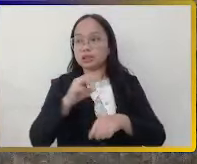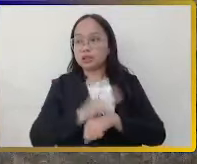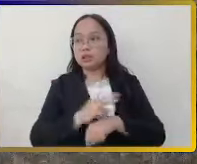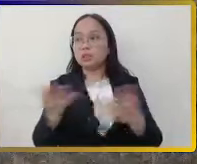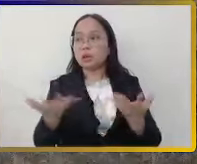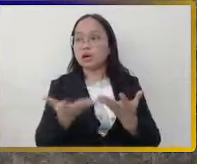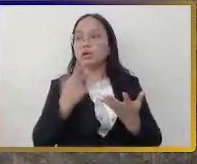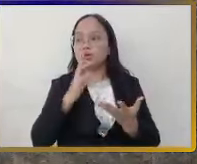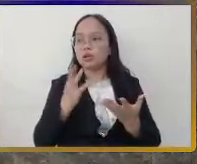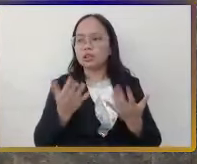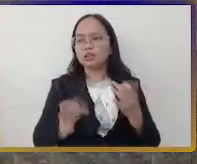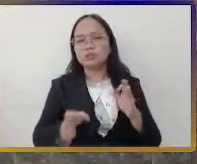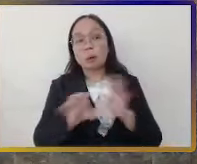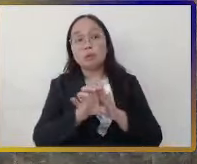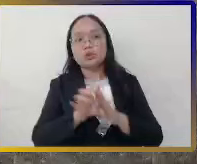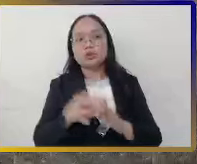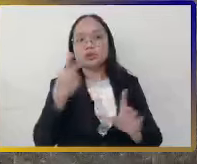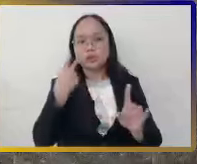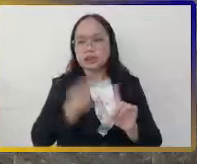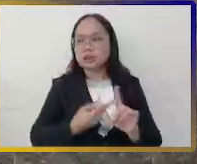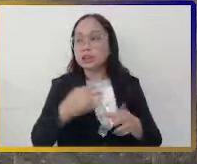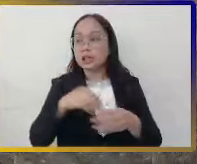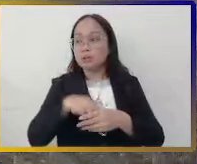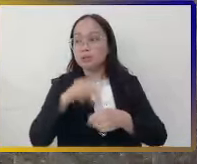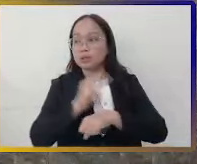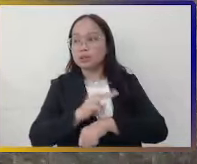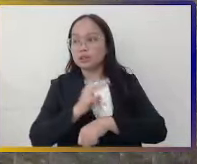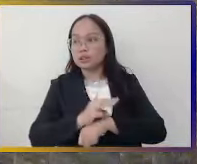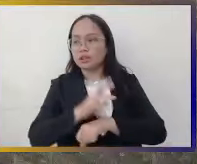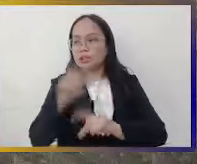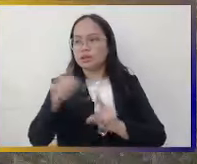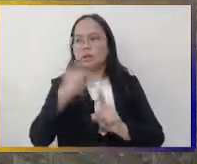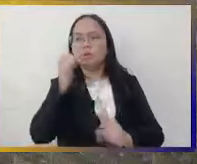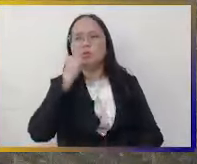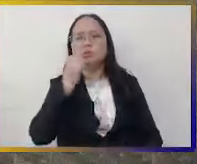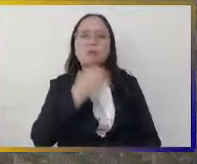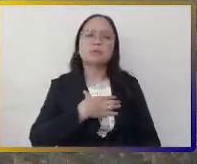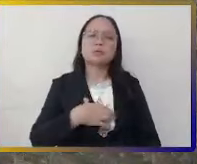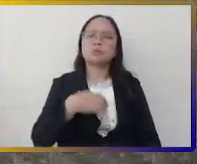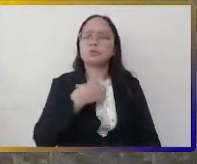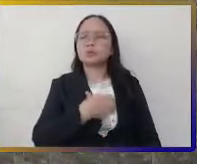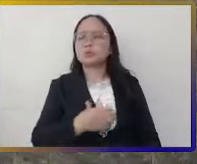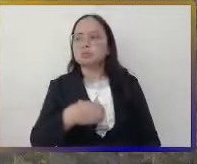words, nakakita ka ng tao mga kapatid, nakakita ka na nasa ministry ng reklamo ng reklamo.